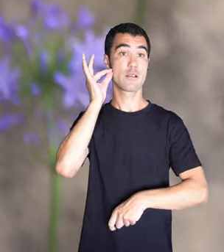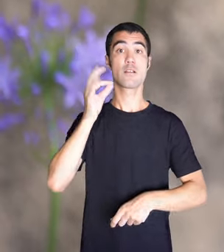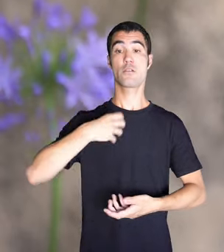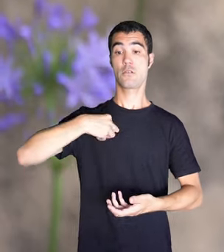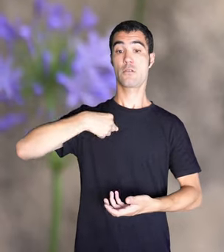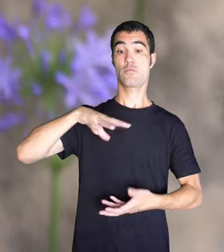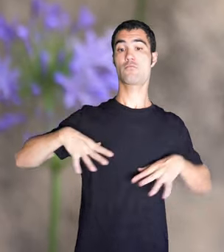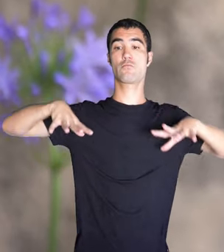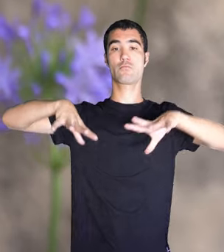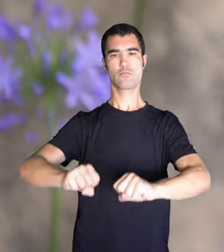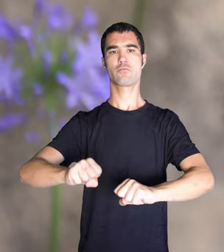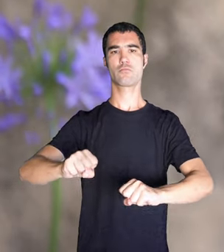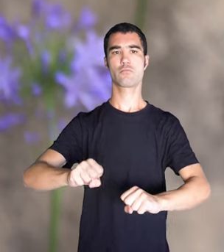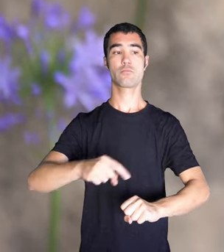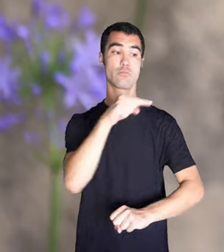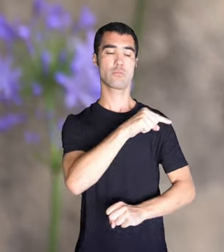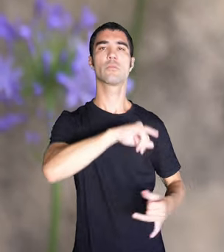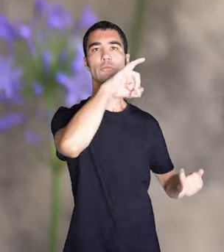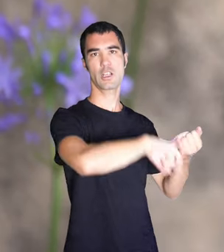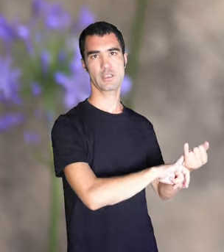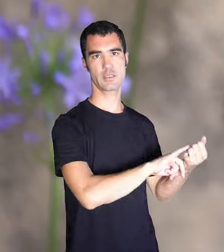agafar jo, quan ella se va casar.